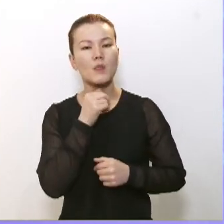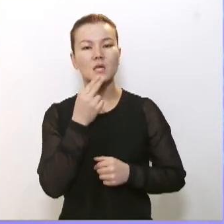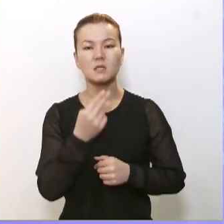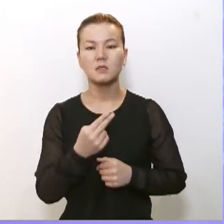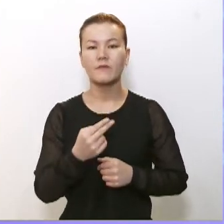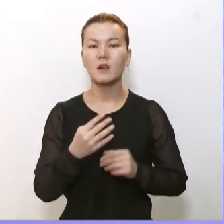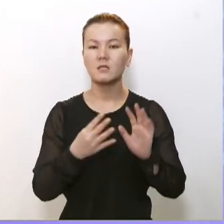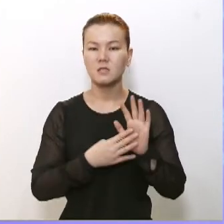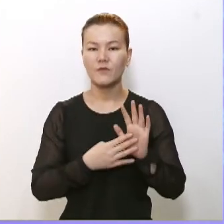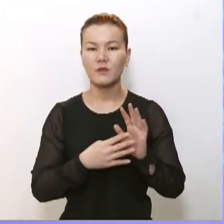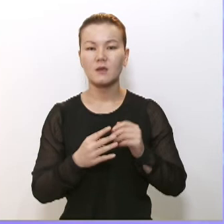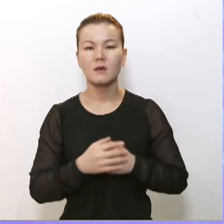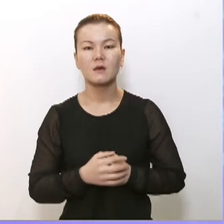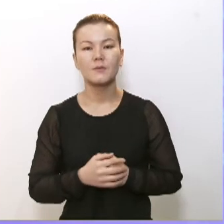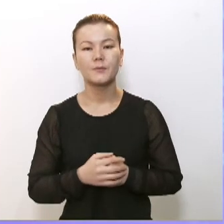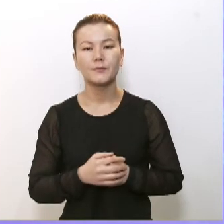9